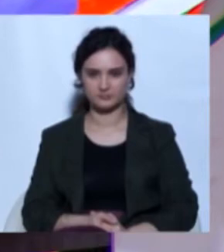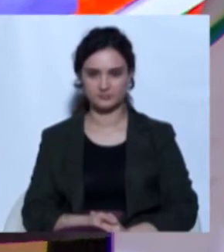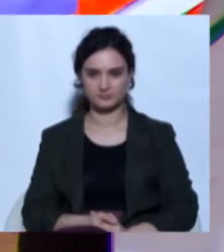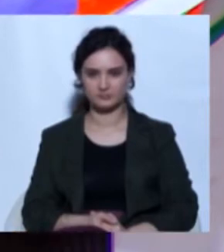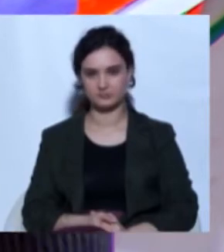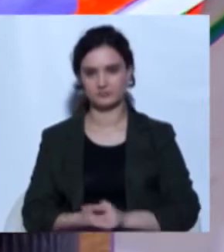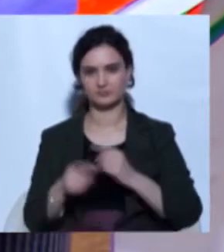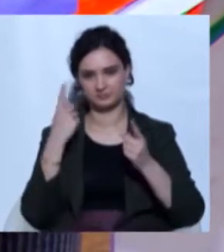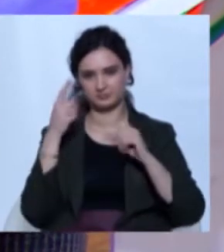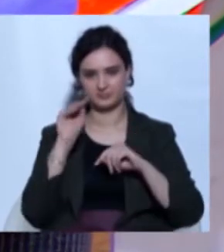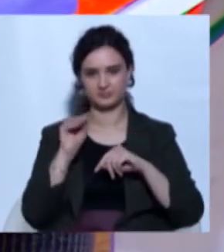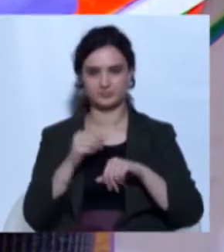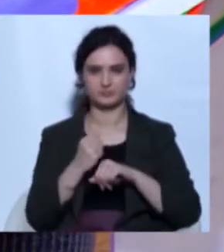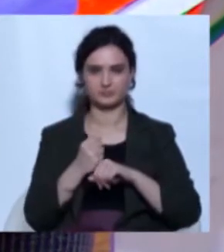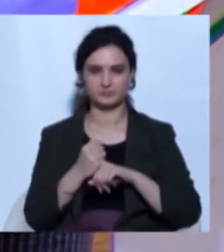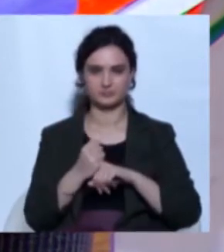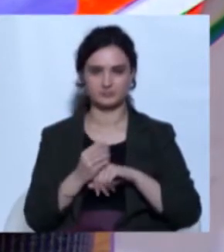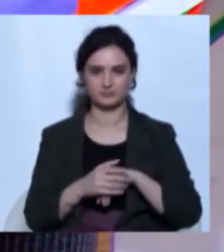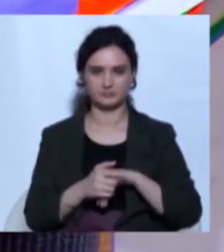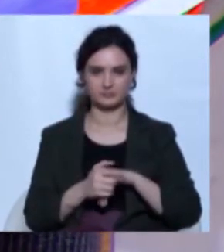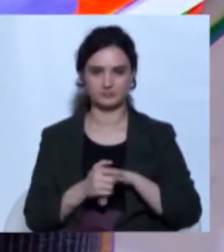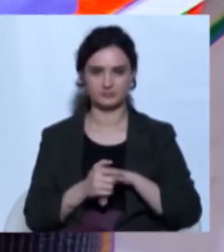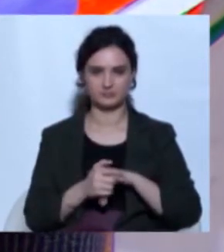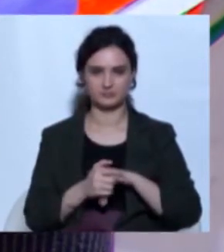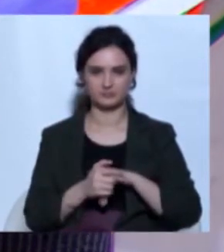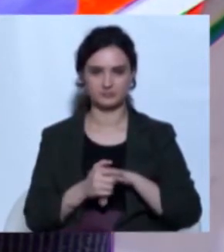არ ვიცი, რა ვიცი. Ratomats ara.